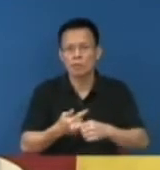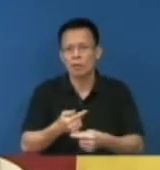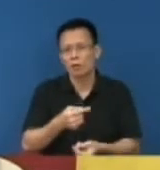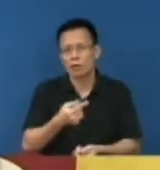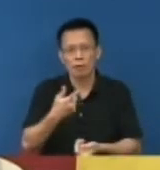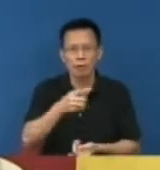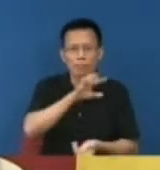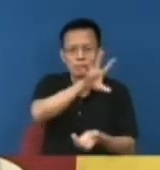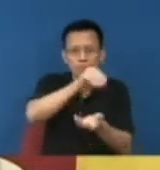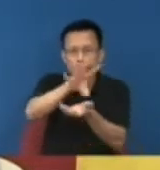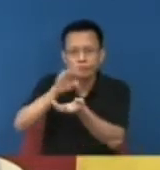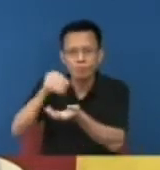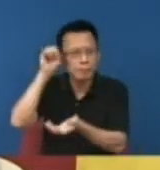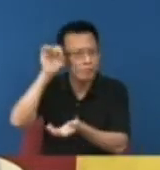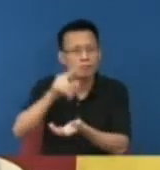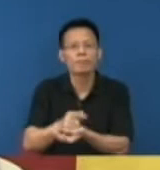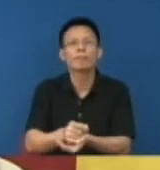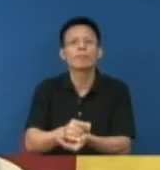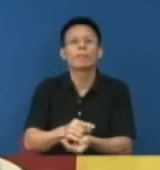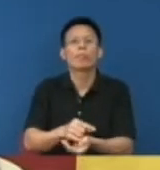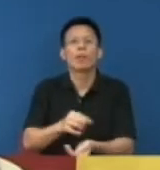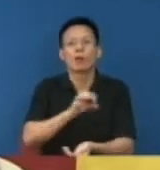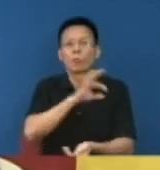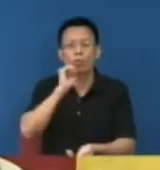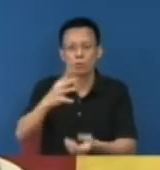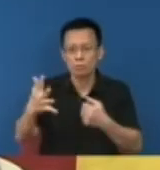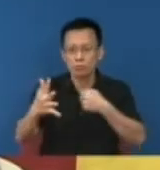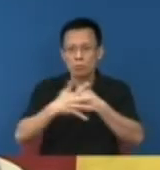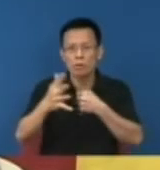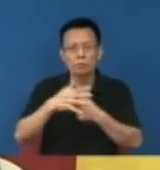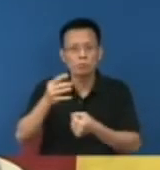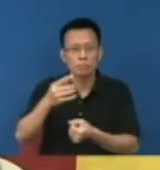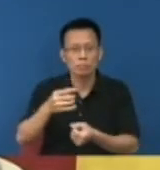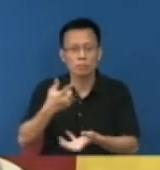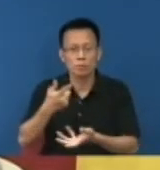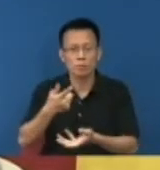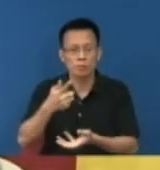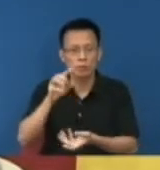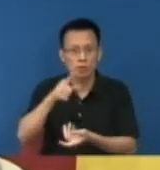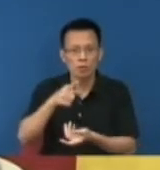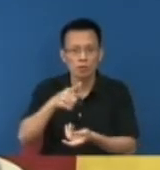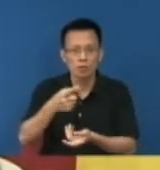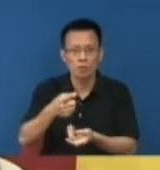實有一個問題就係佢從來冇話過咧，就有第五個機制，就係話保持呢一個